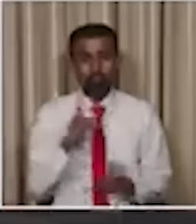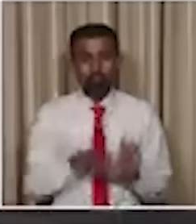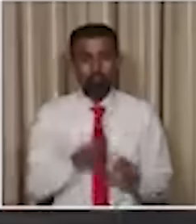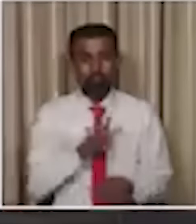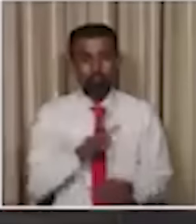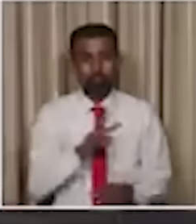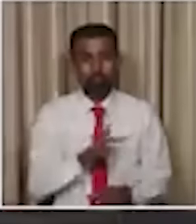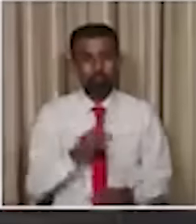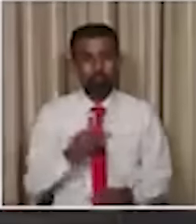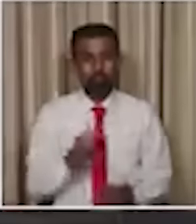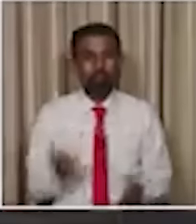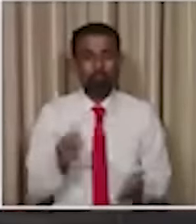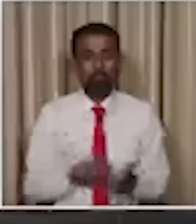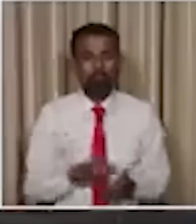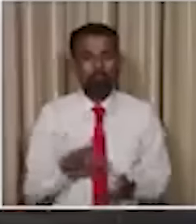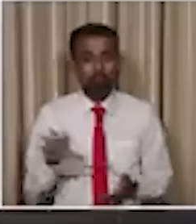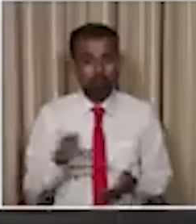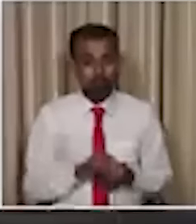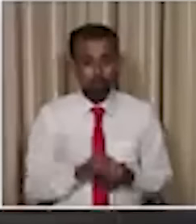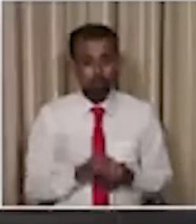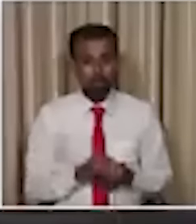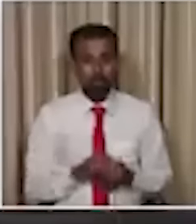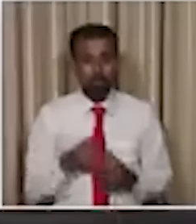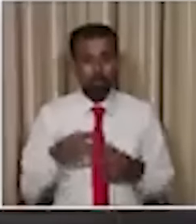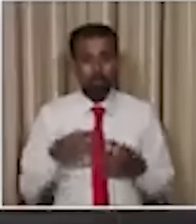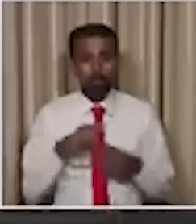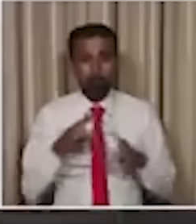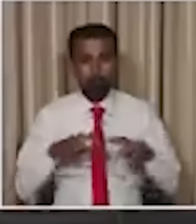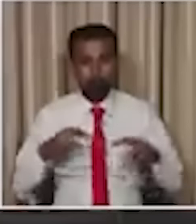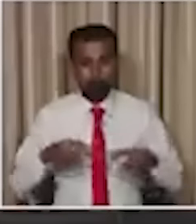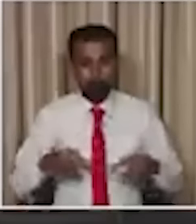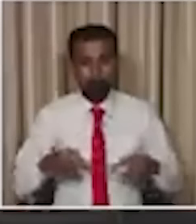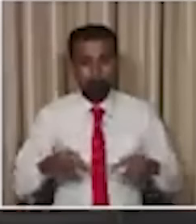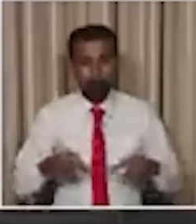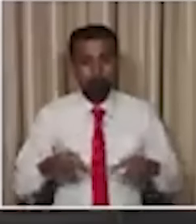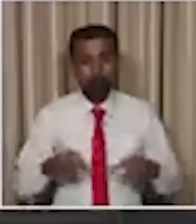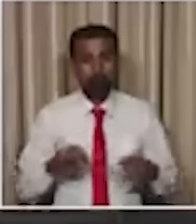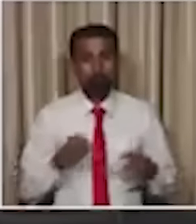2022/4/27 වන දින නැවත ලබාගෙන සිදු කරන ලද පරීක්ෂණයේදී